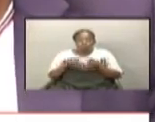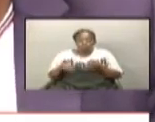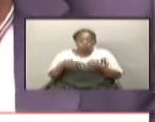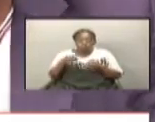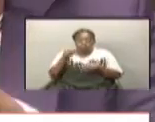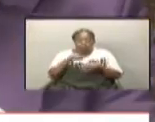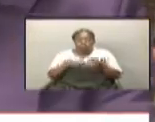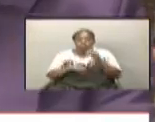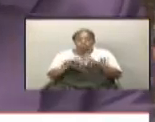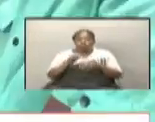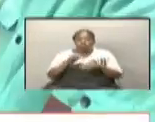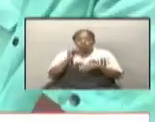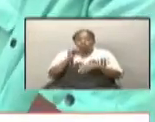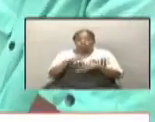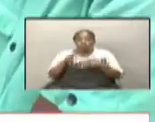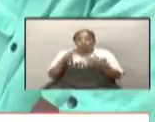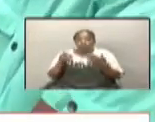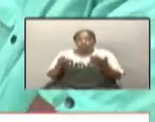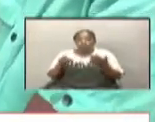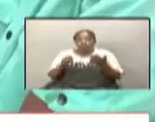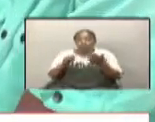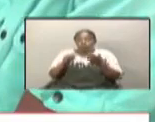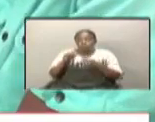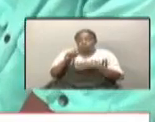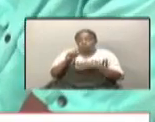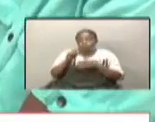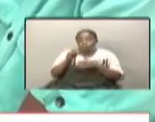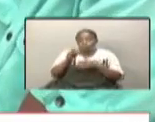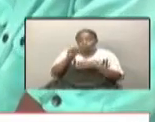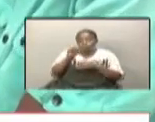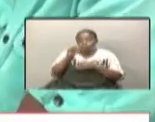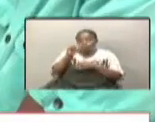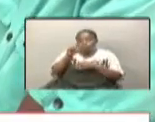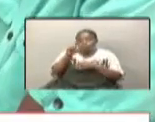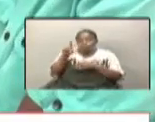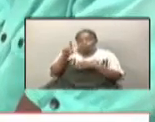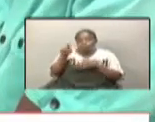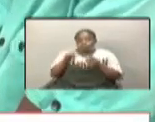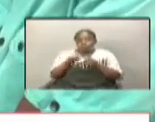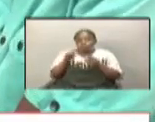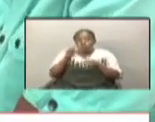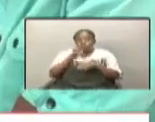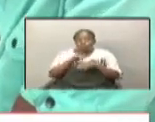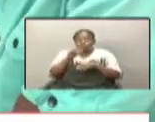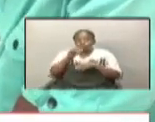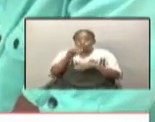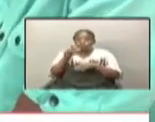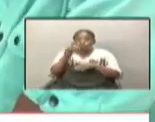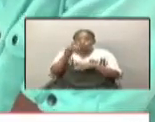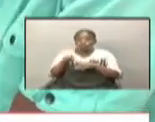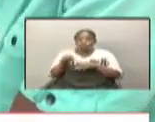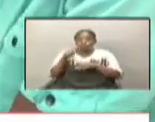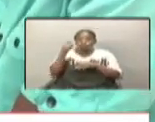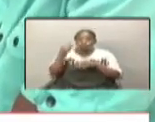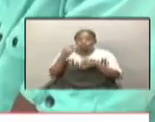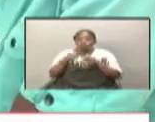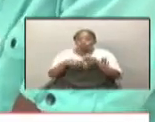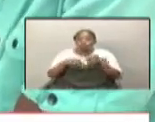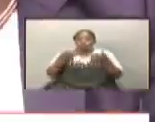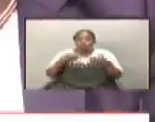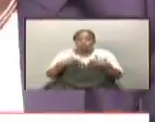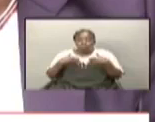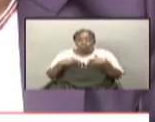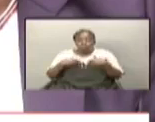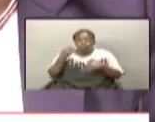bamusulira edinagula empiso. Eno nayo gramophone teyakwatibwangako muntu mulala yenna okujjako nanyinimu